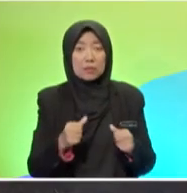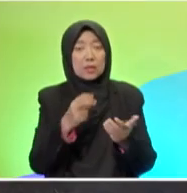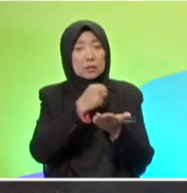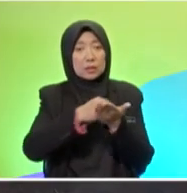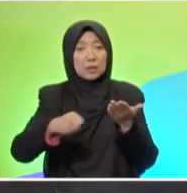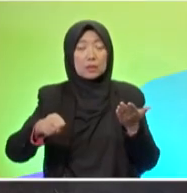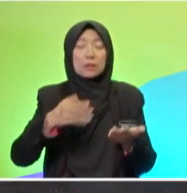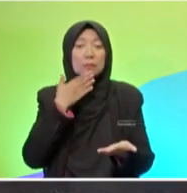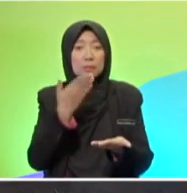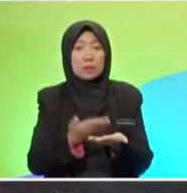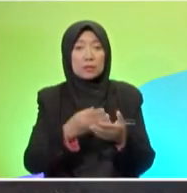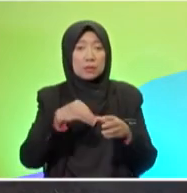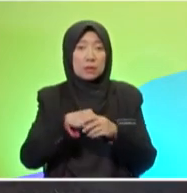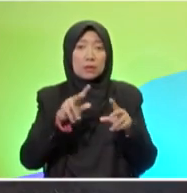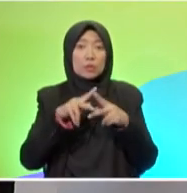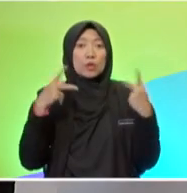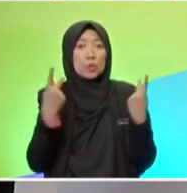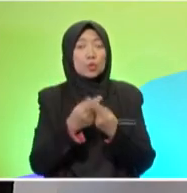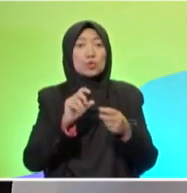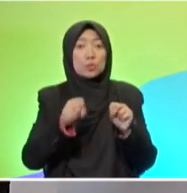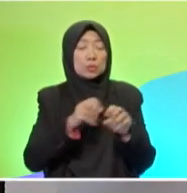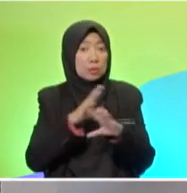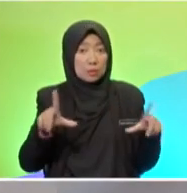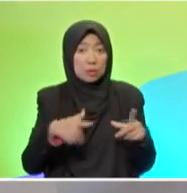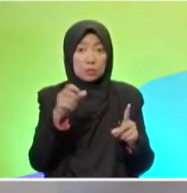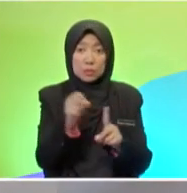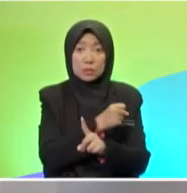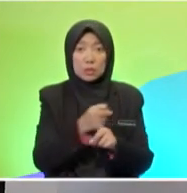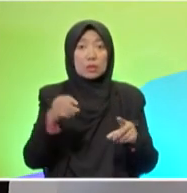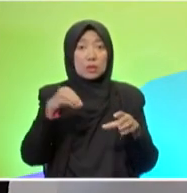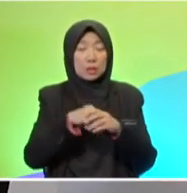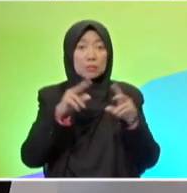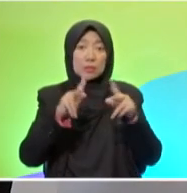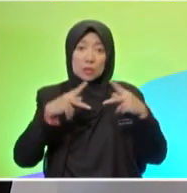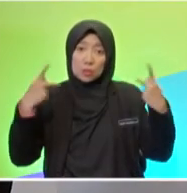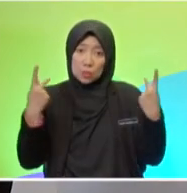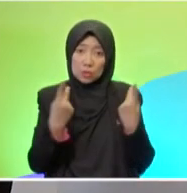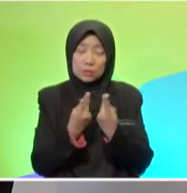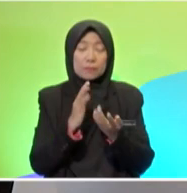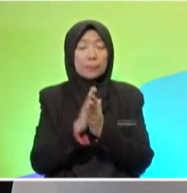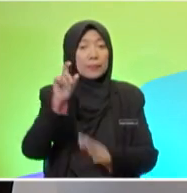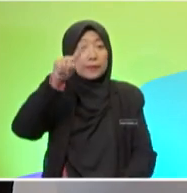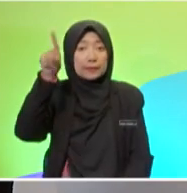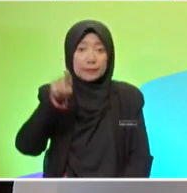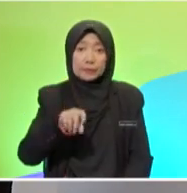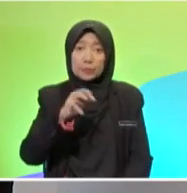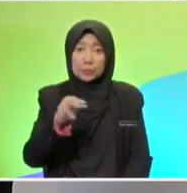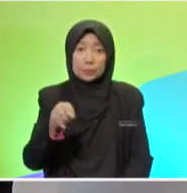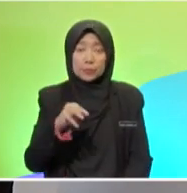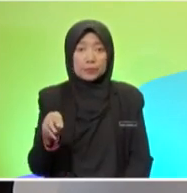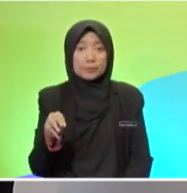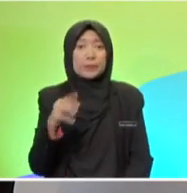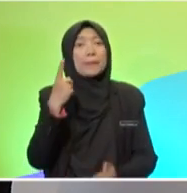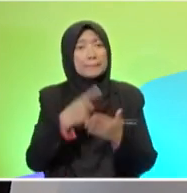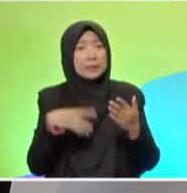murni dalam keluarga supaya tidak berlaku pendarahan dalam keluarga jadi saya tidak tanya kepada anak-anak Namun kita Mira apa yang